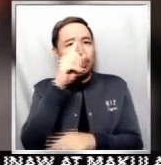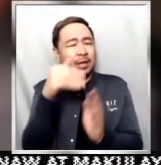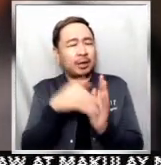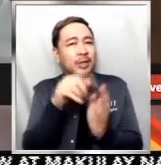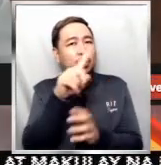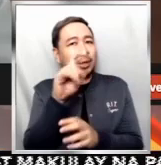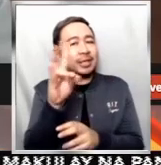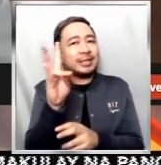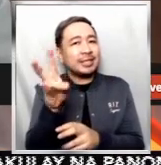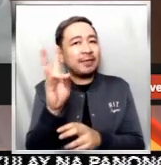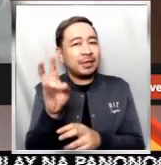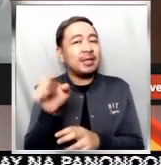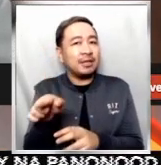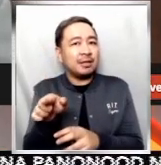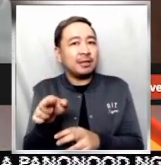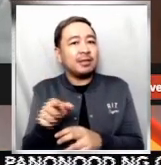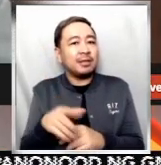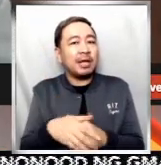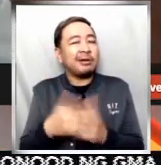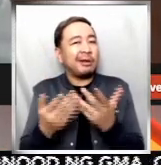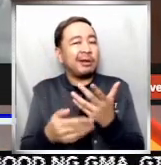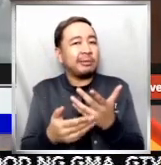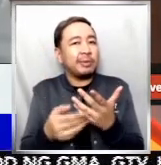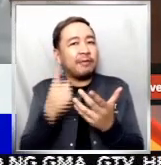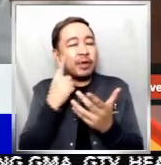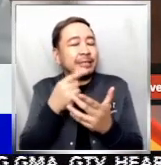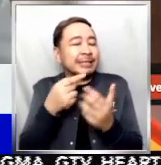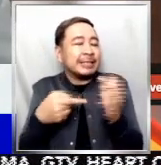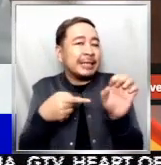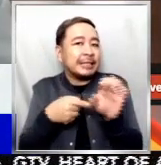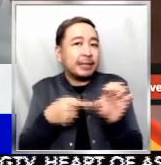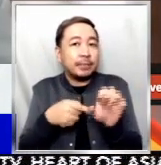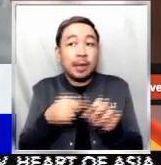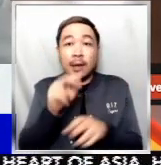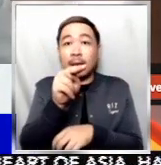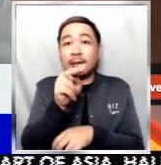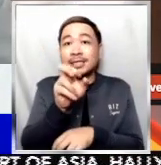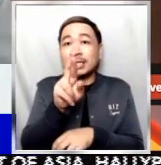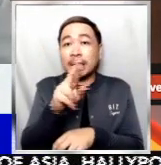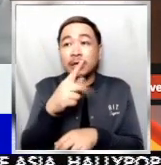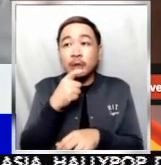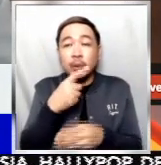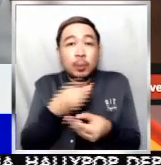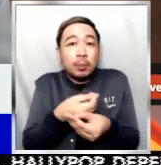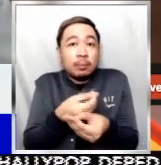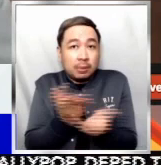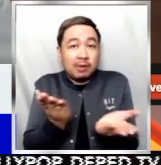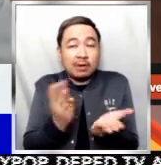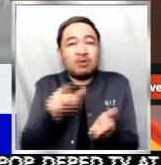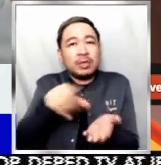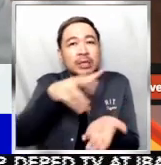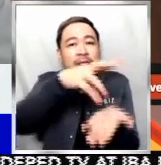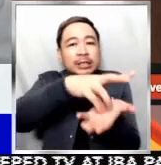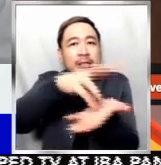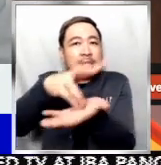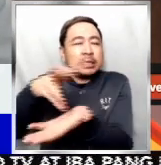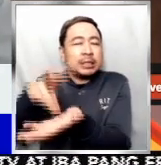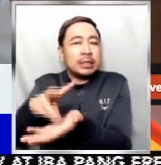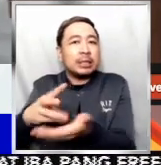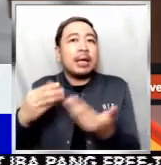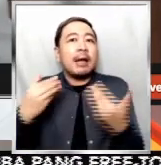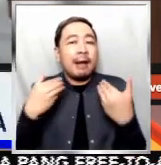na buffer. Sa NCR po, ang mga pagbibigyan, yun pong mga atin mga lungsod na meron po silang ultra-low